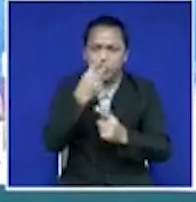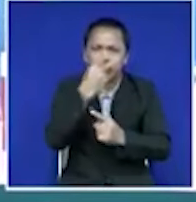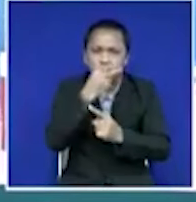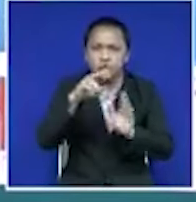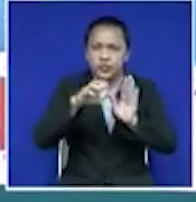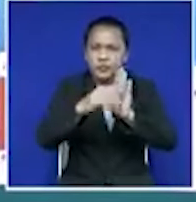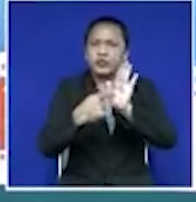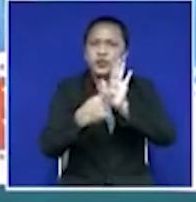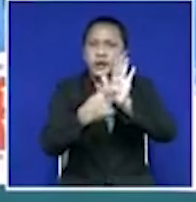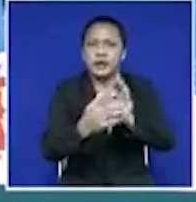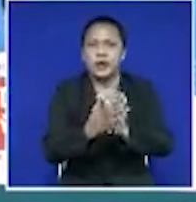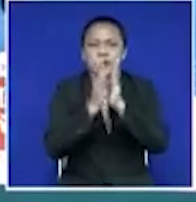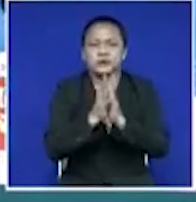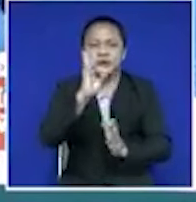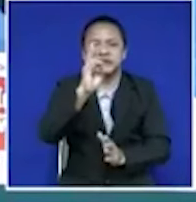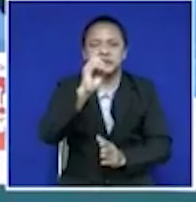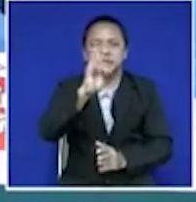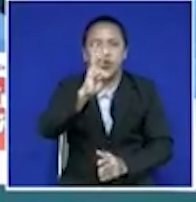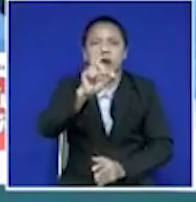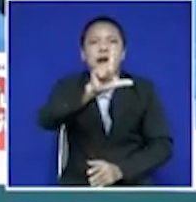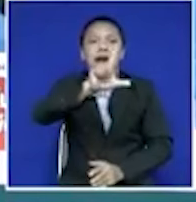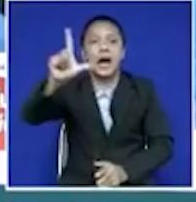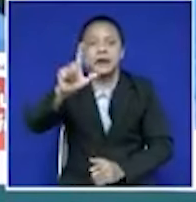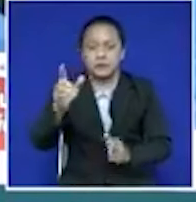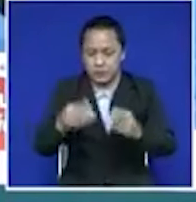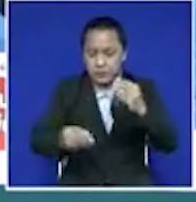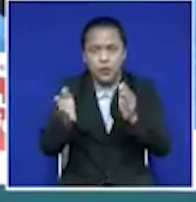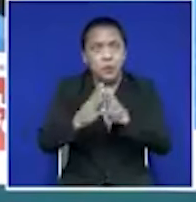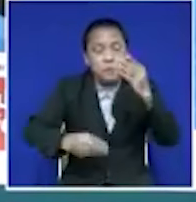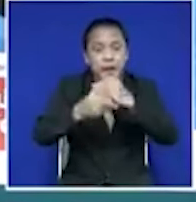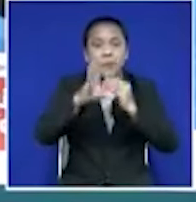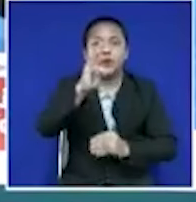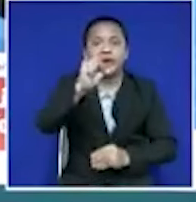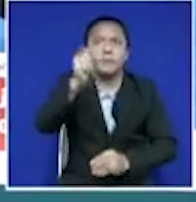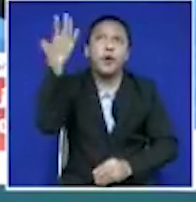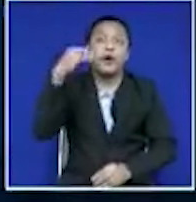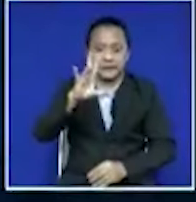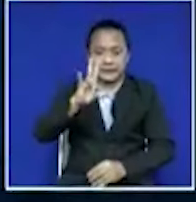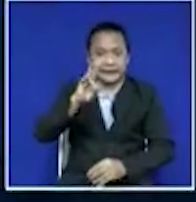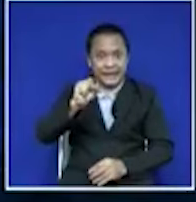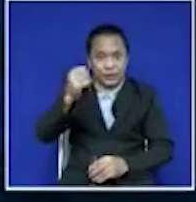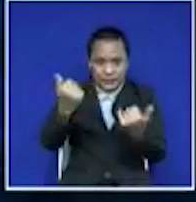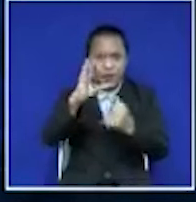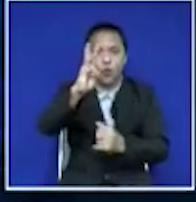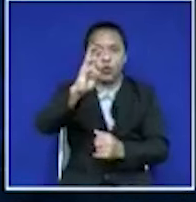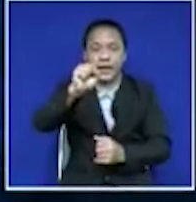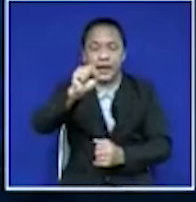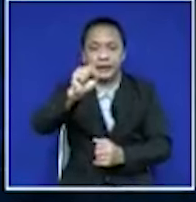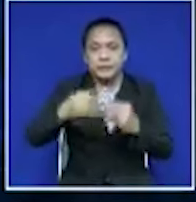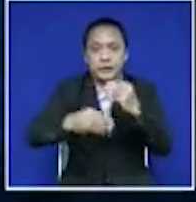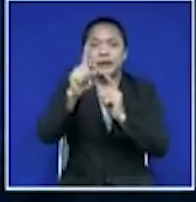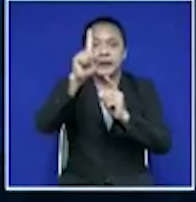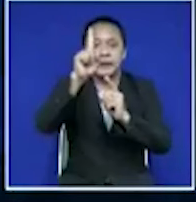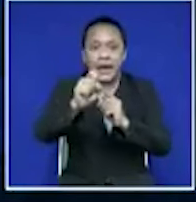าพนี้นะครับ76ล้านคนวันนี้เอามาอีก 600,000 กว่าเมื่อวาน 700,000 วันนี้ 600,000 กว่านะครับตัวเลขการเสียชีวิต